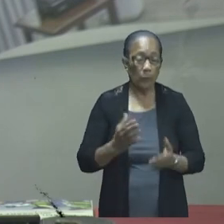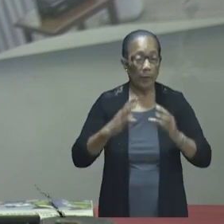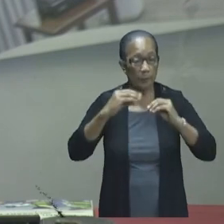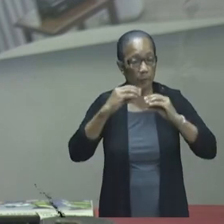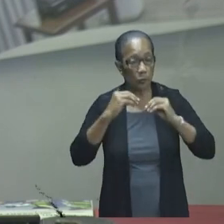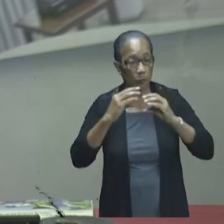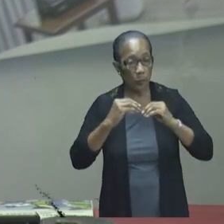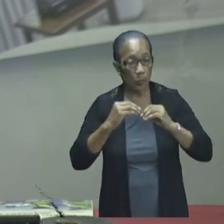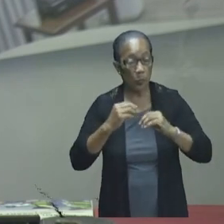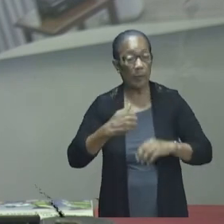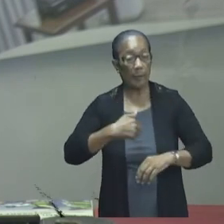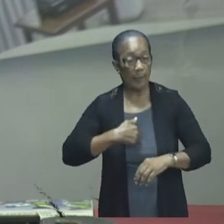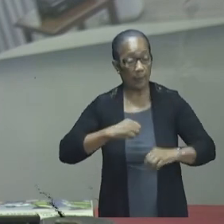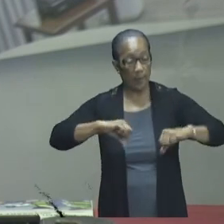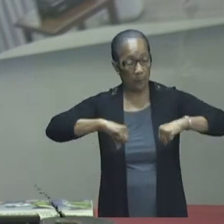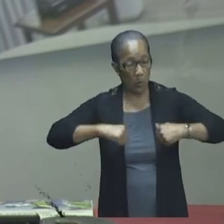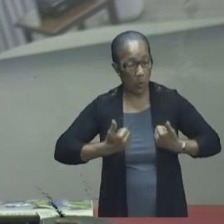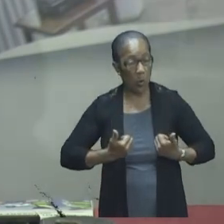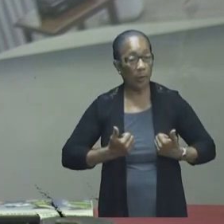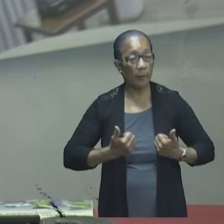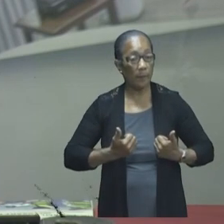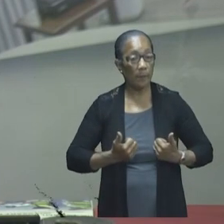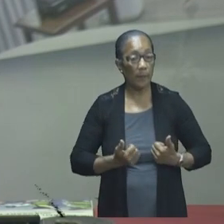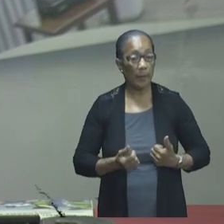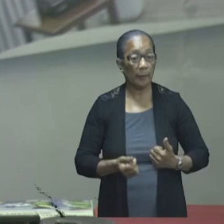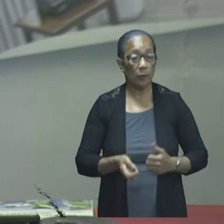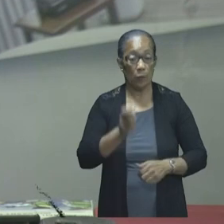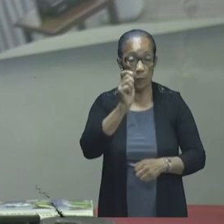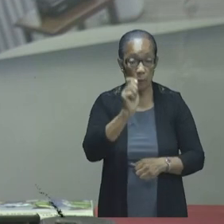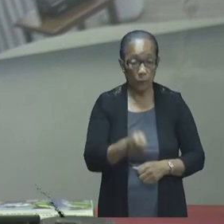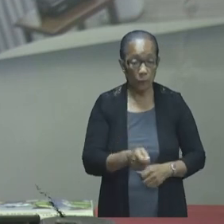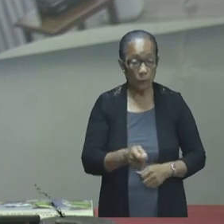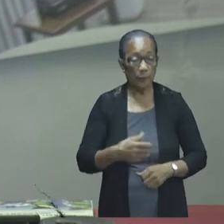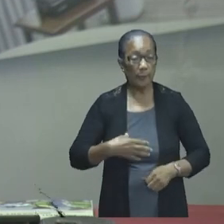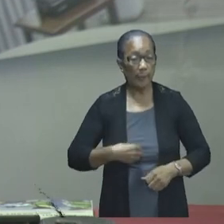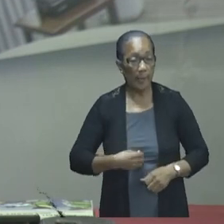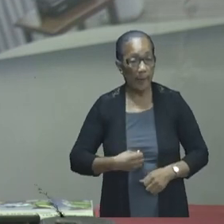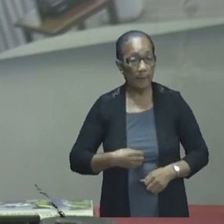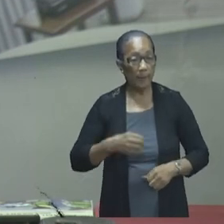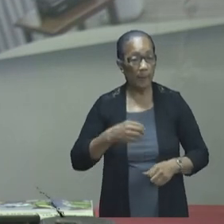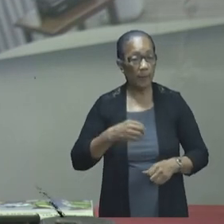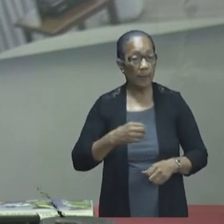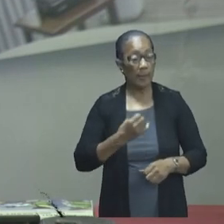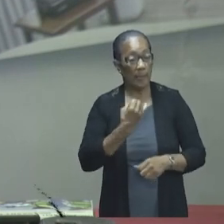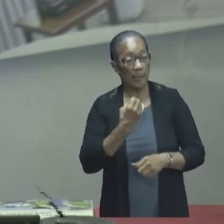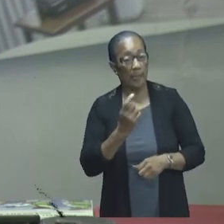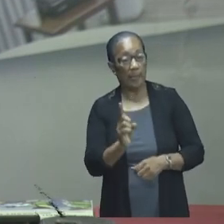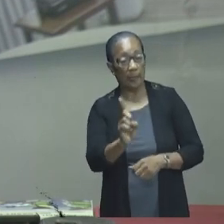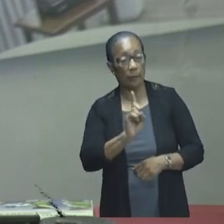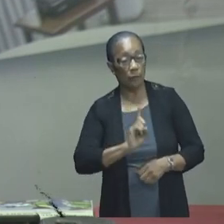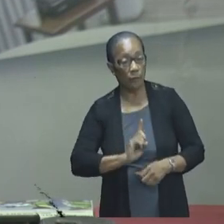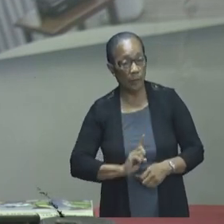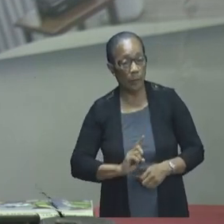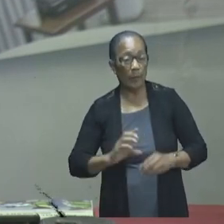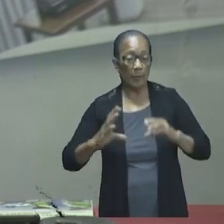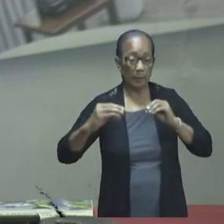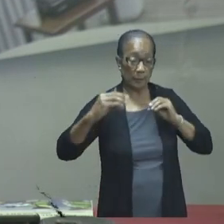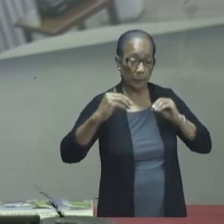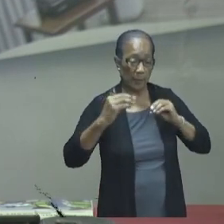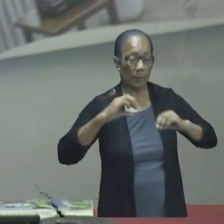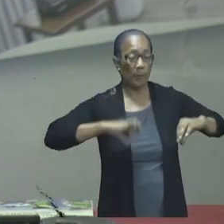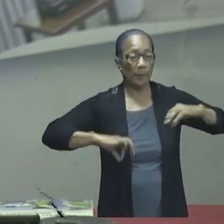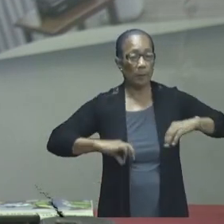al begonnen ben en wordt voorgezet de ik heb er individuele gesprekken met de ministers dan hoor ik